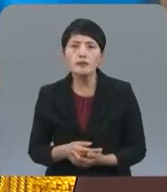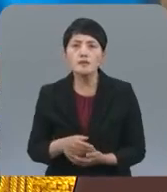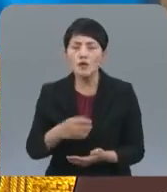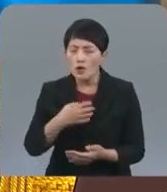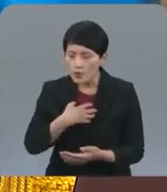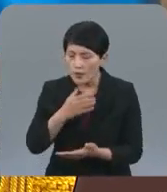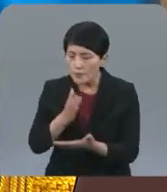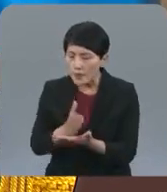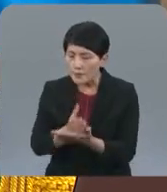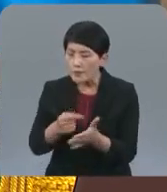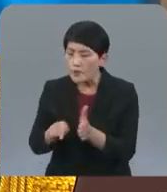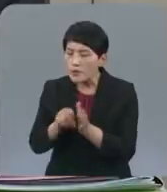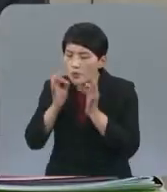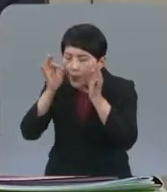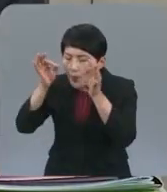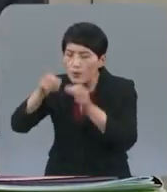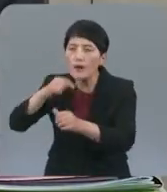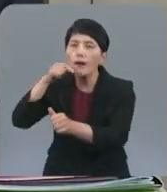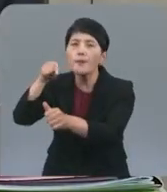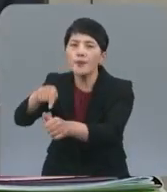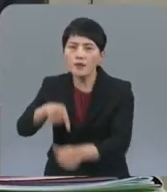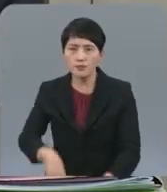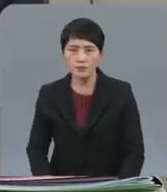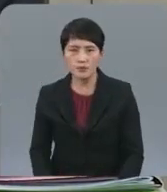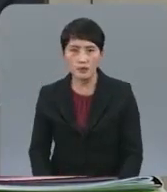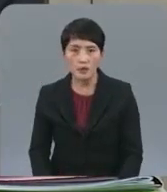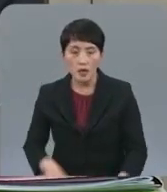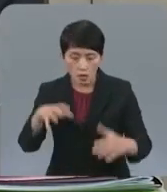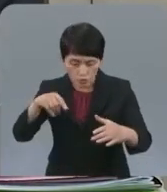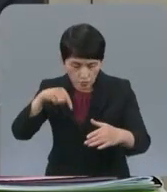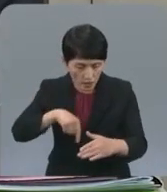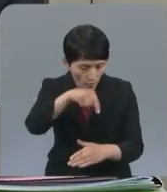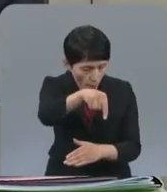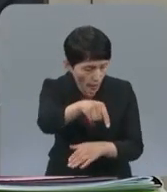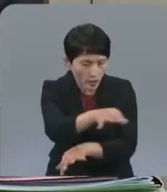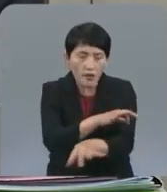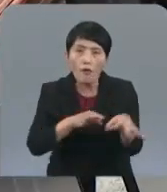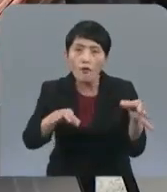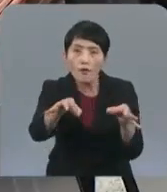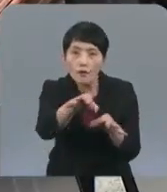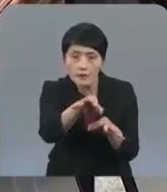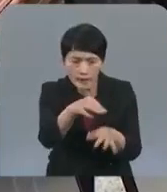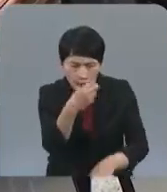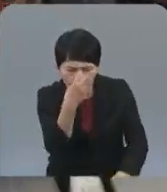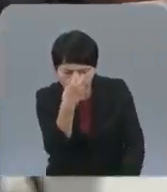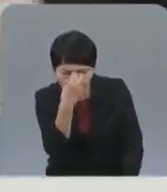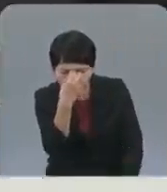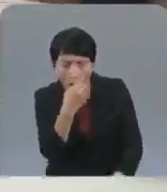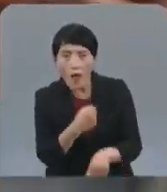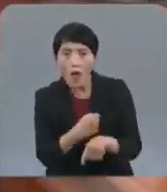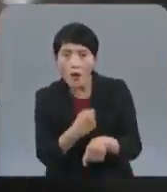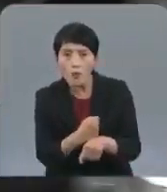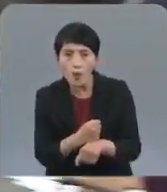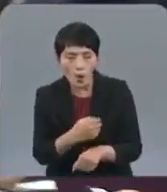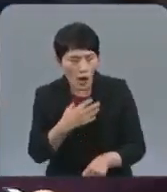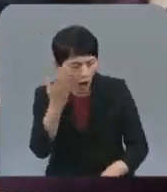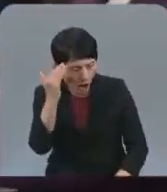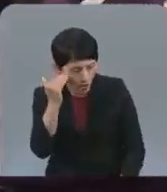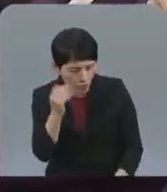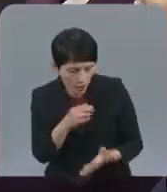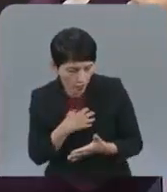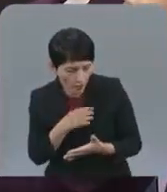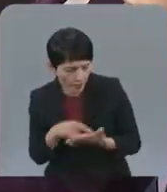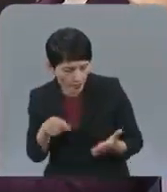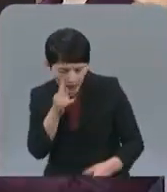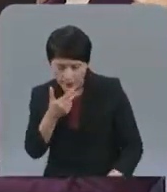добавил Юнг он напомнил что конфликты и войны на Ближнем Востоке всегда приводили к росту мировых